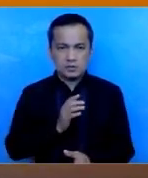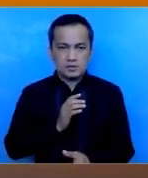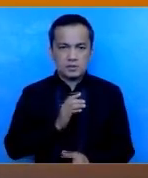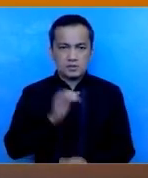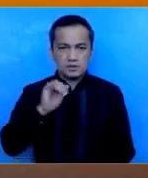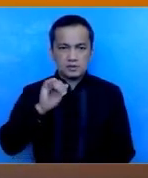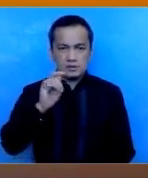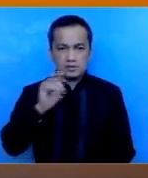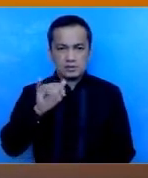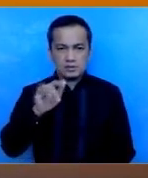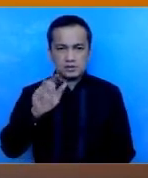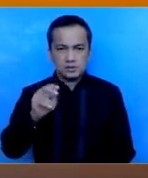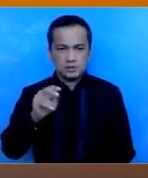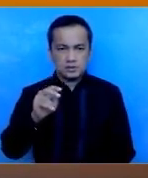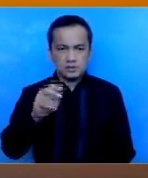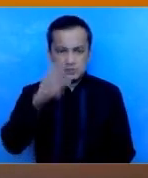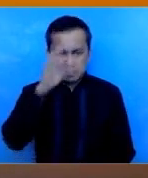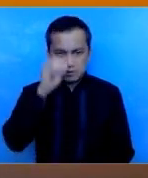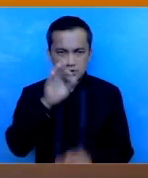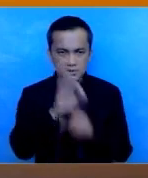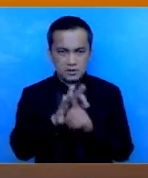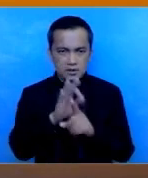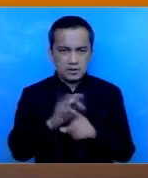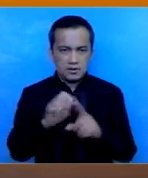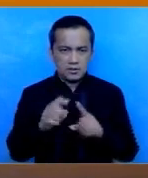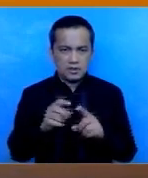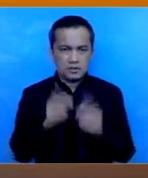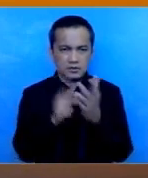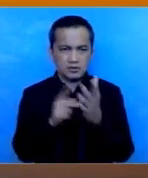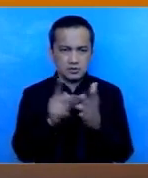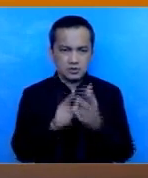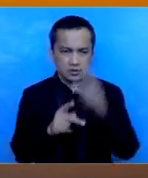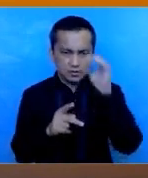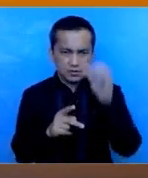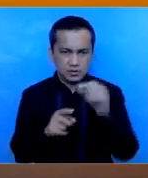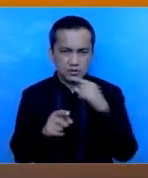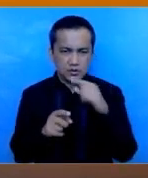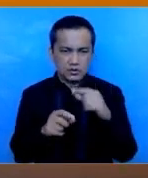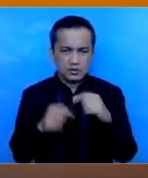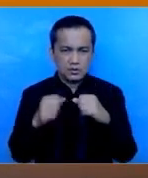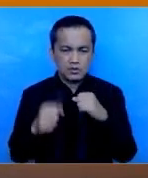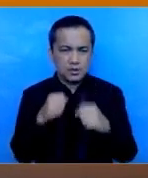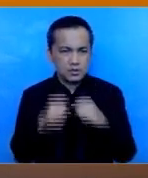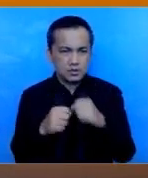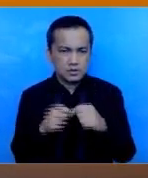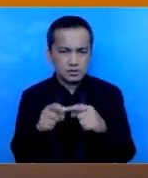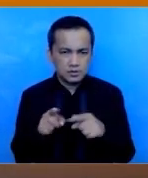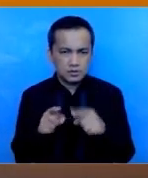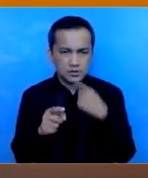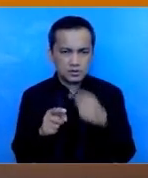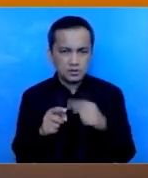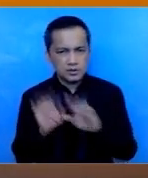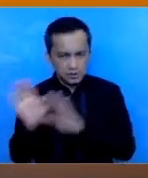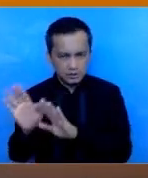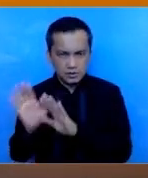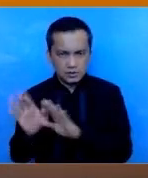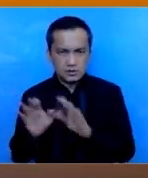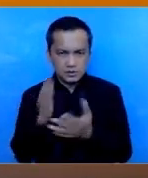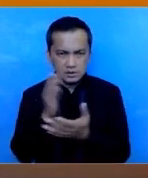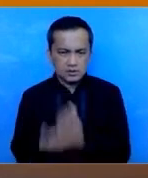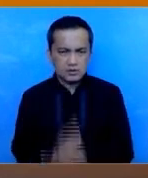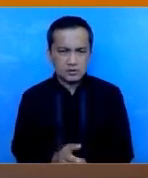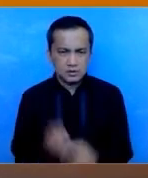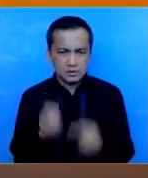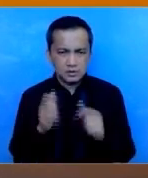raw niyang fan. Pero pilit daw kinukulit ng lalaki ang boksingero kahit pa hinihiling nito na tigilan na siya. Agad naman bumaba